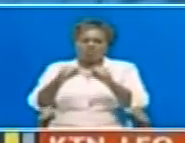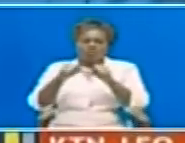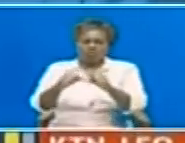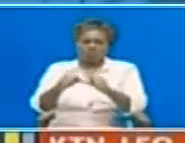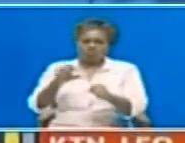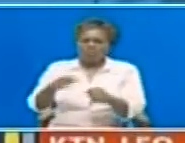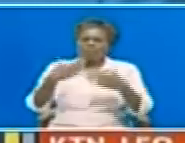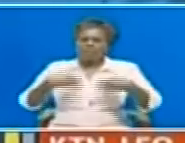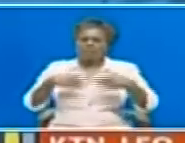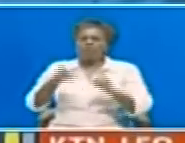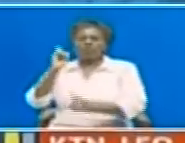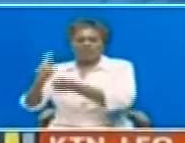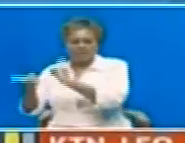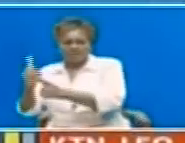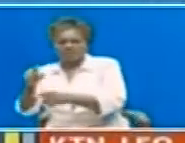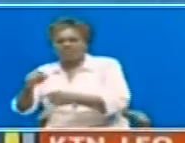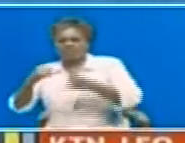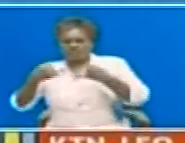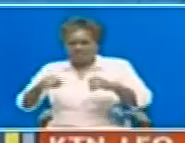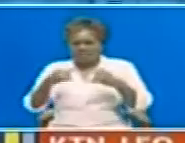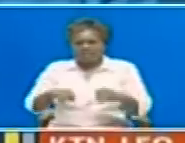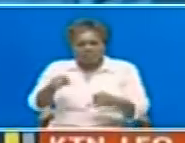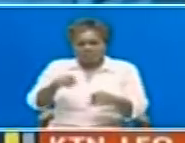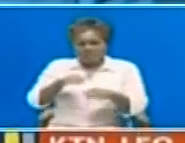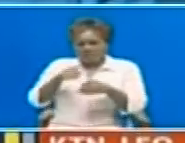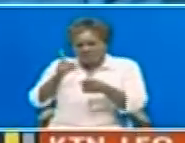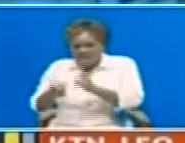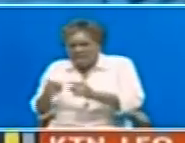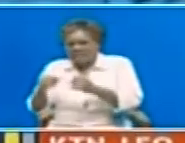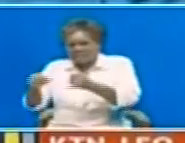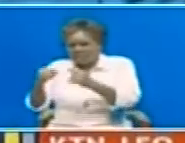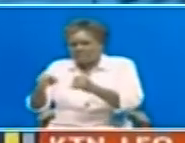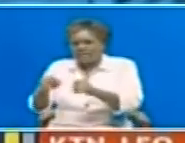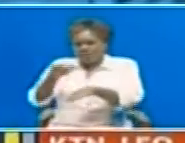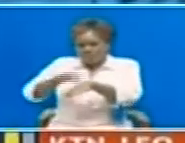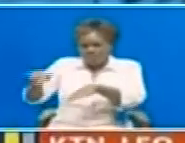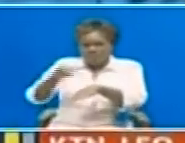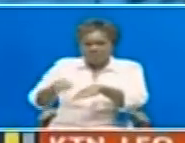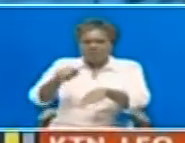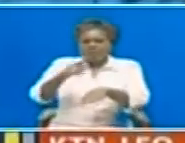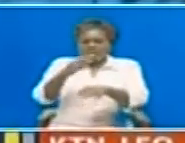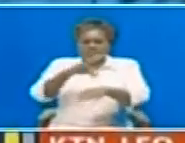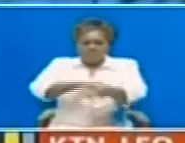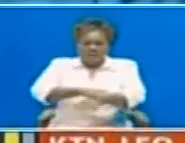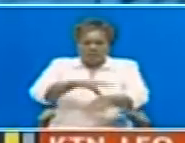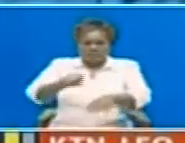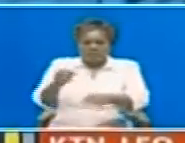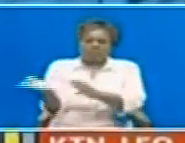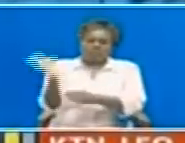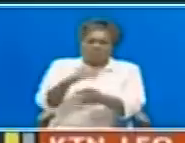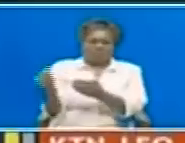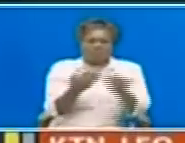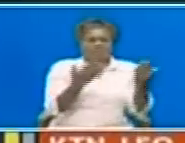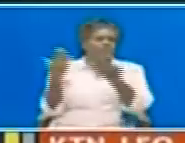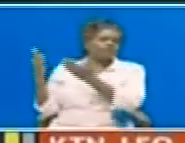na kana watu wanakimbia. Yale alikuwa anataka kukimbia kateleza. Au mwingine alisaka kuja ndo aliokoteza parts zake. Walimleta nayo